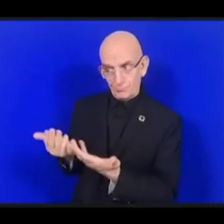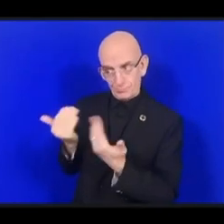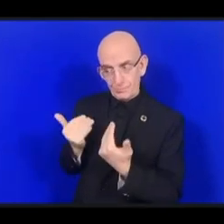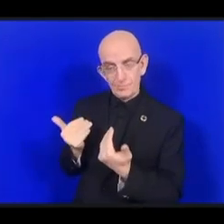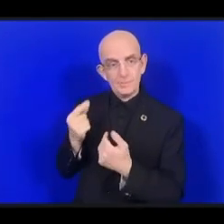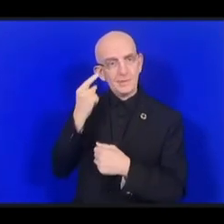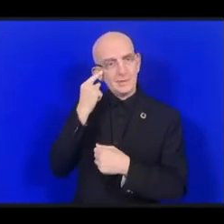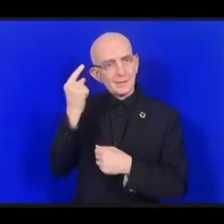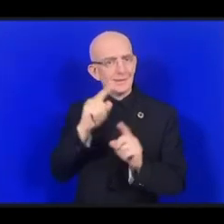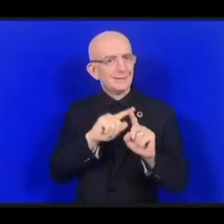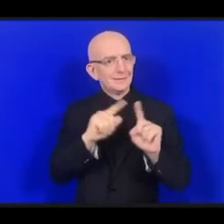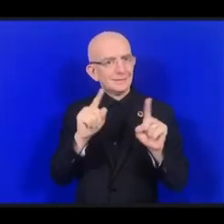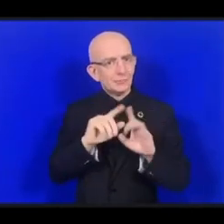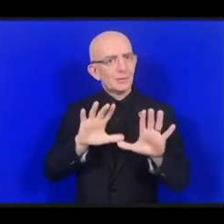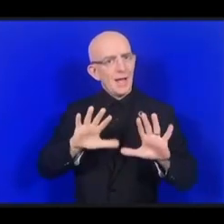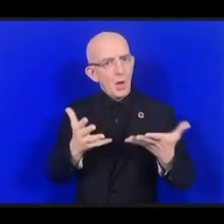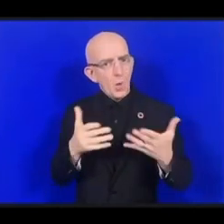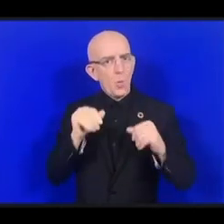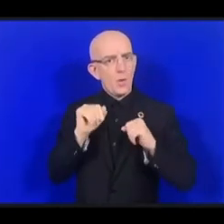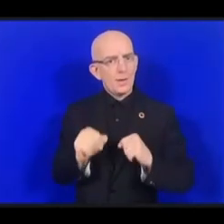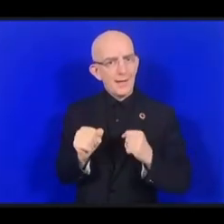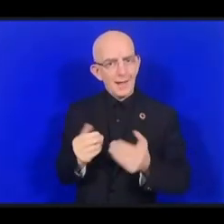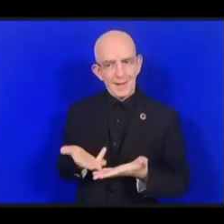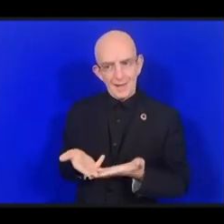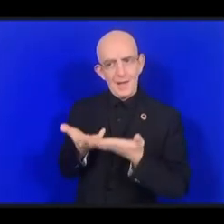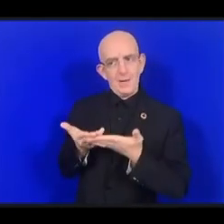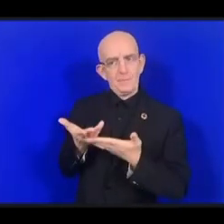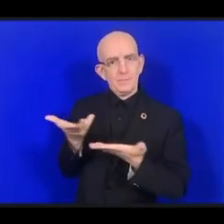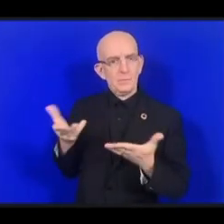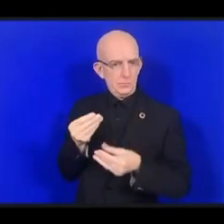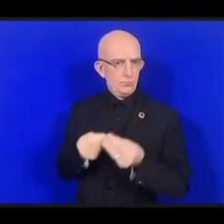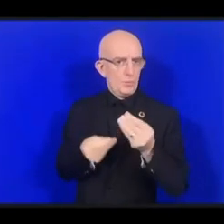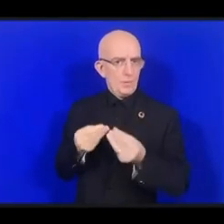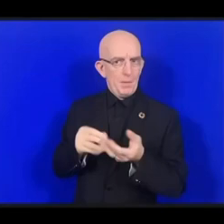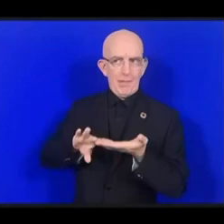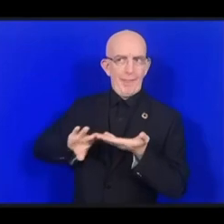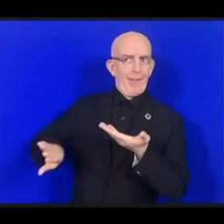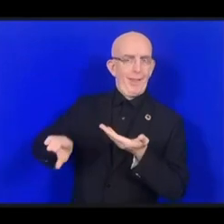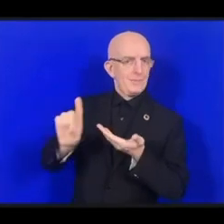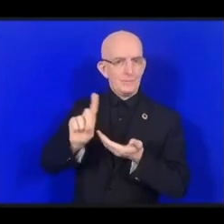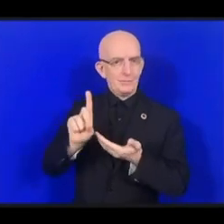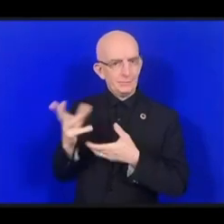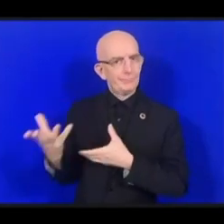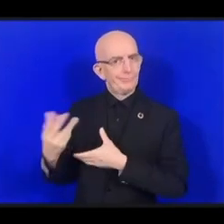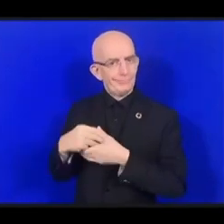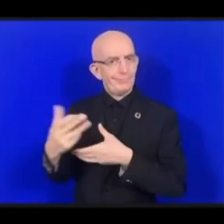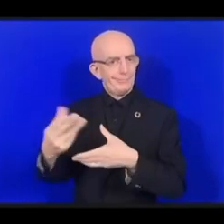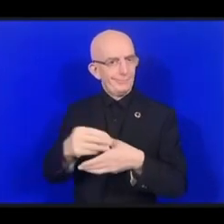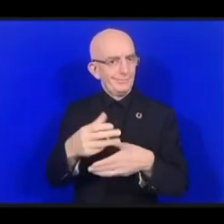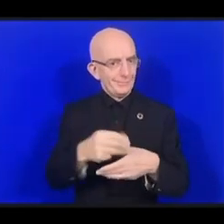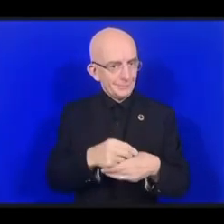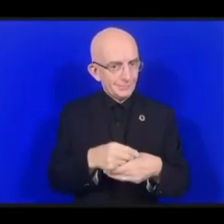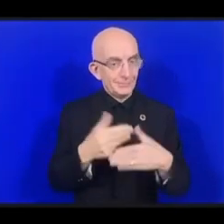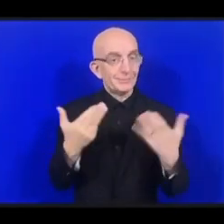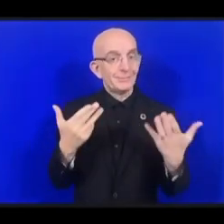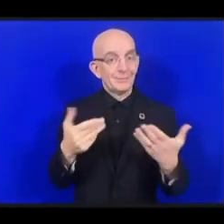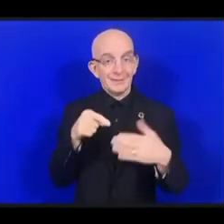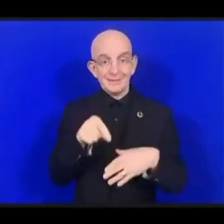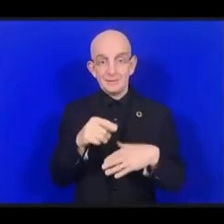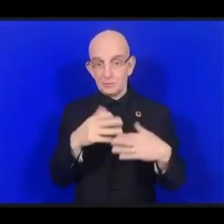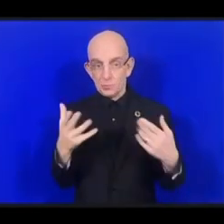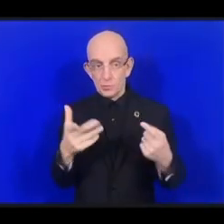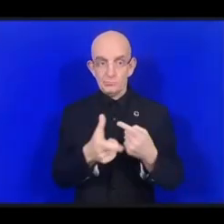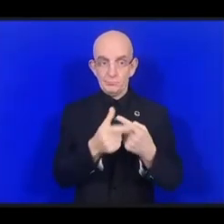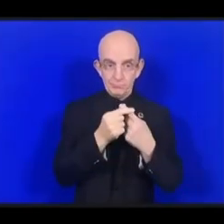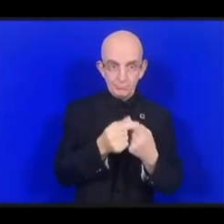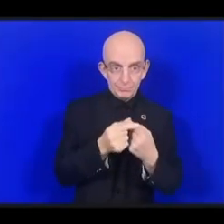これは経済社会のえ不平等が平等になるためには非常に重要だと思うからです有子とし